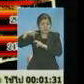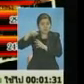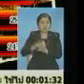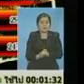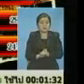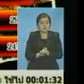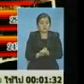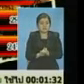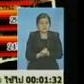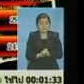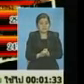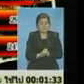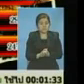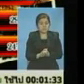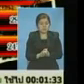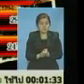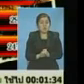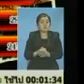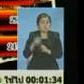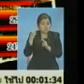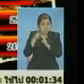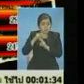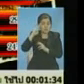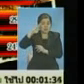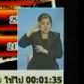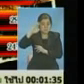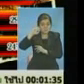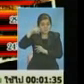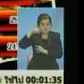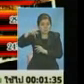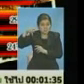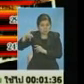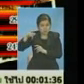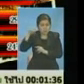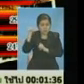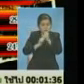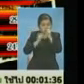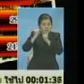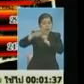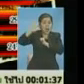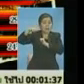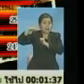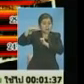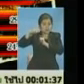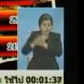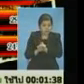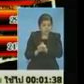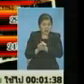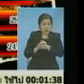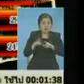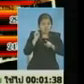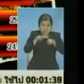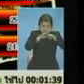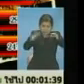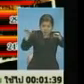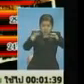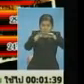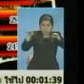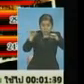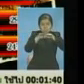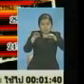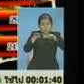ครับท่านเฉลิมบริษัท PCC นะครับประมูลไว้ที่ 5,848 ล้านบาทครับต่ำกว่าราคากลางถึง500